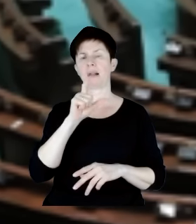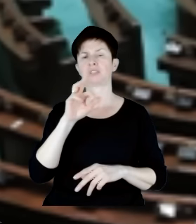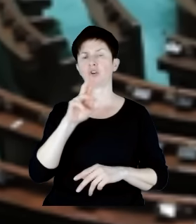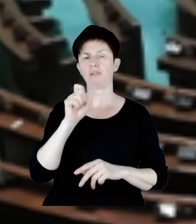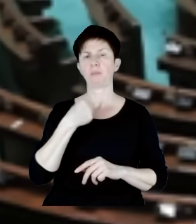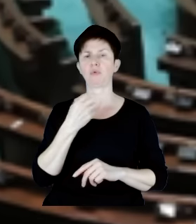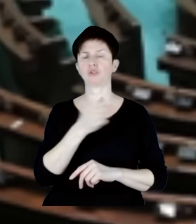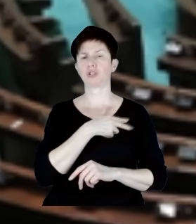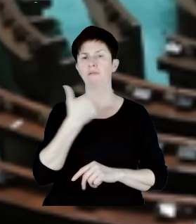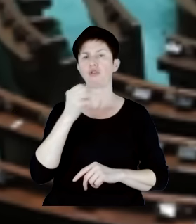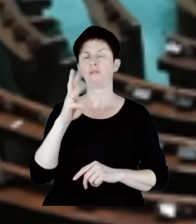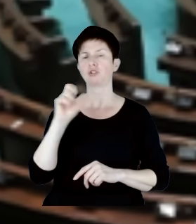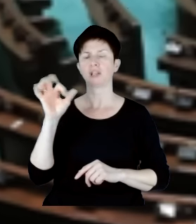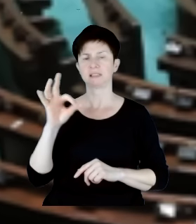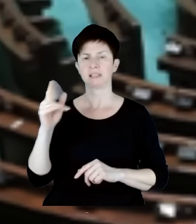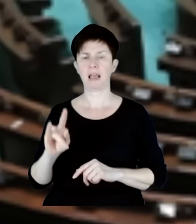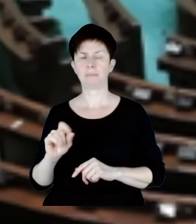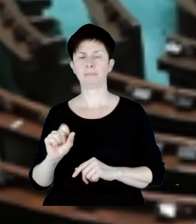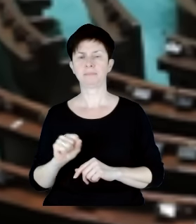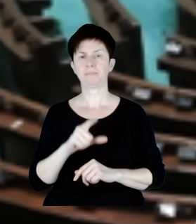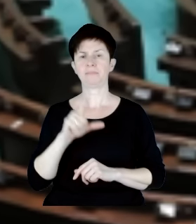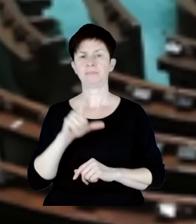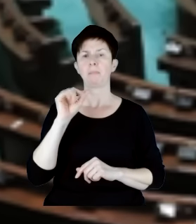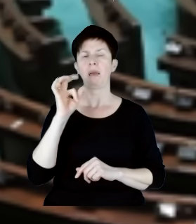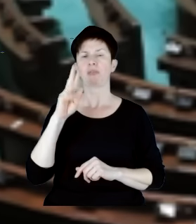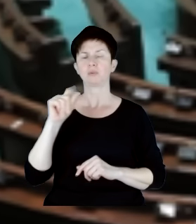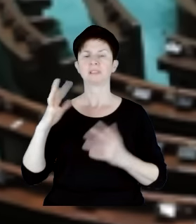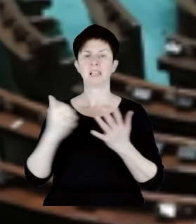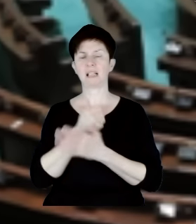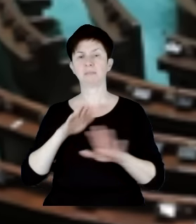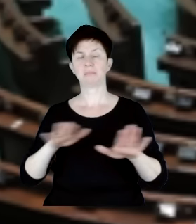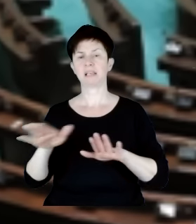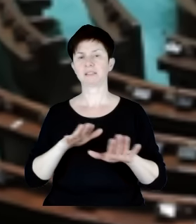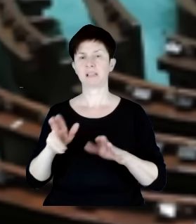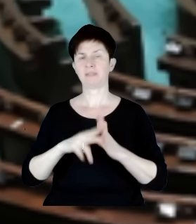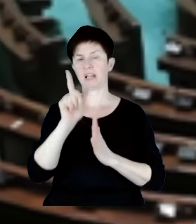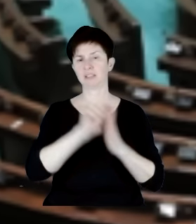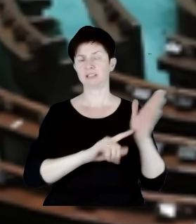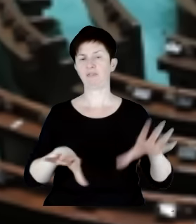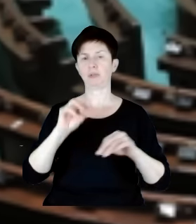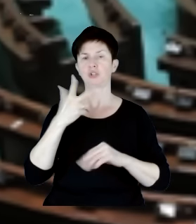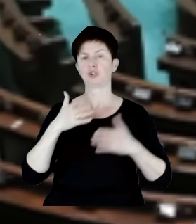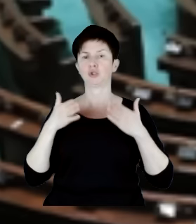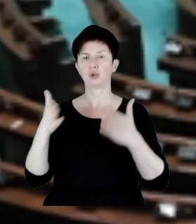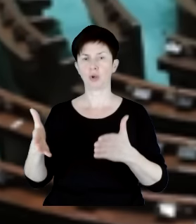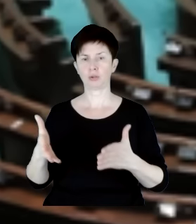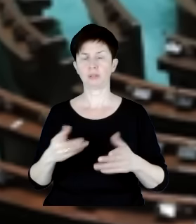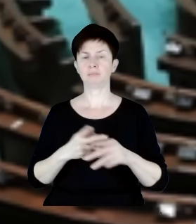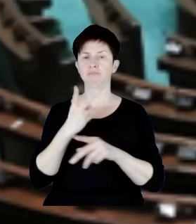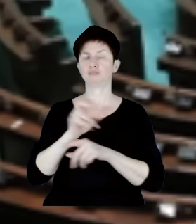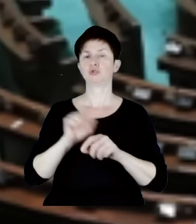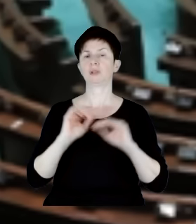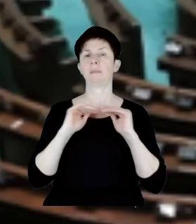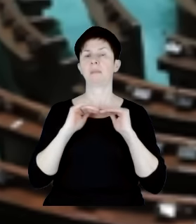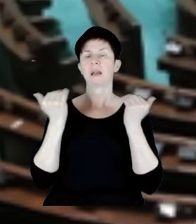Ryszard Petru, który znalazł zabłąkany, znalazł miejsce na listach wyborczych trzeciej drogi, dostał się do parlamentu i teraz proponuje